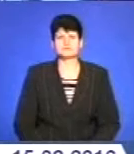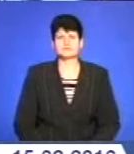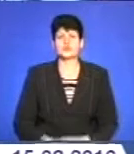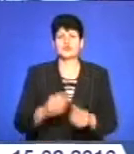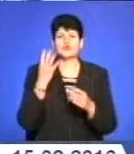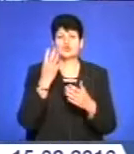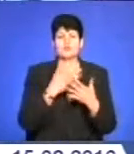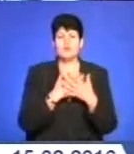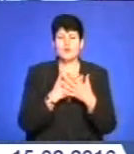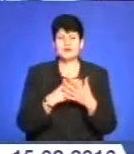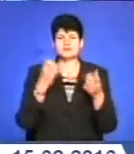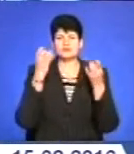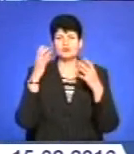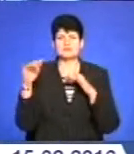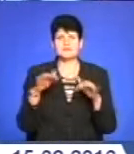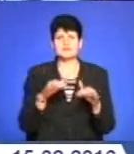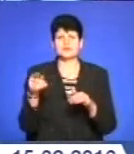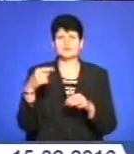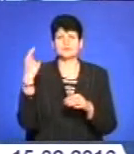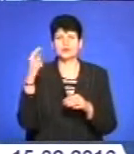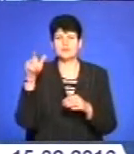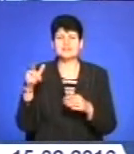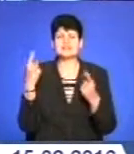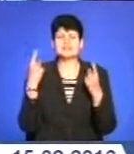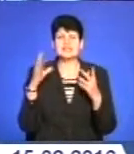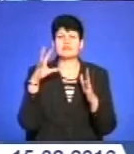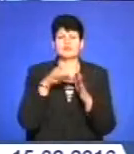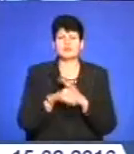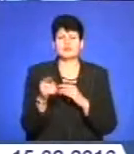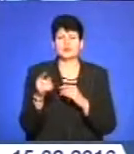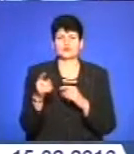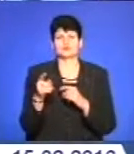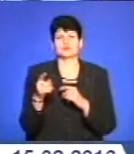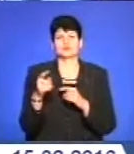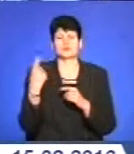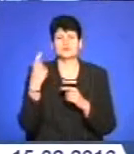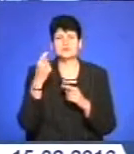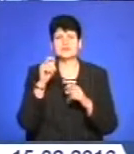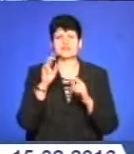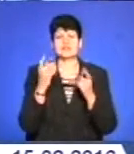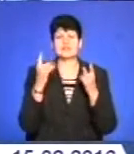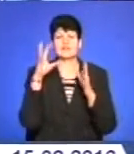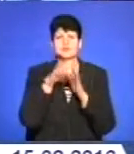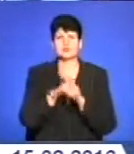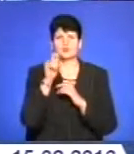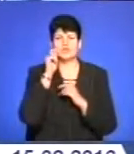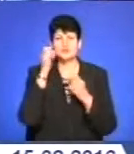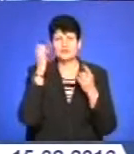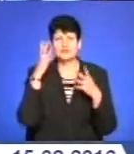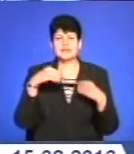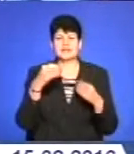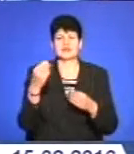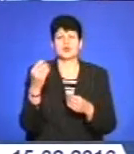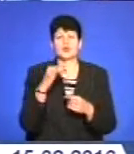Чотирьом громадським та культурним діячам Тернопільщини за значний вклад у розвиток української культури вручили ювілейну 25-ту